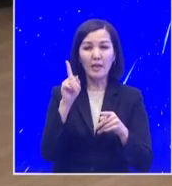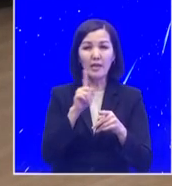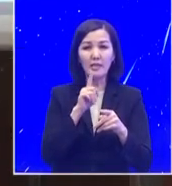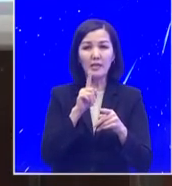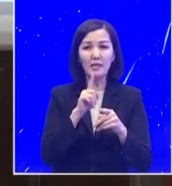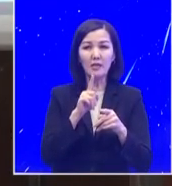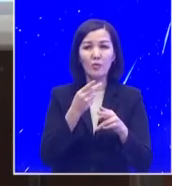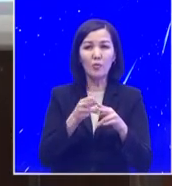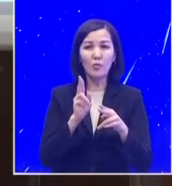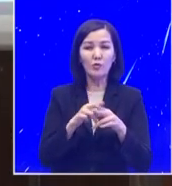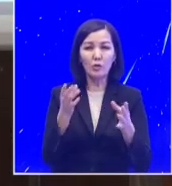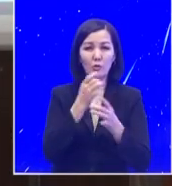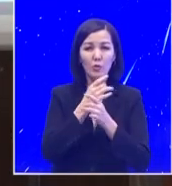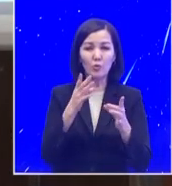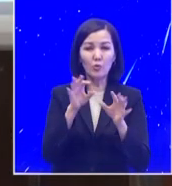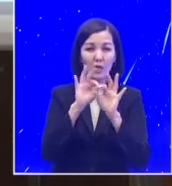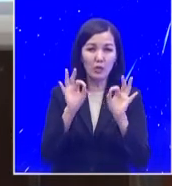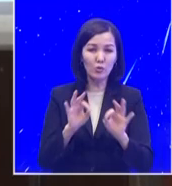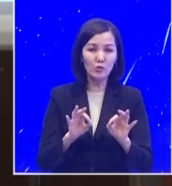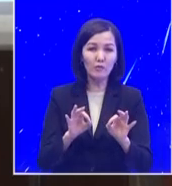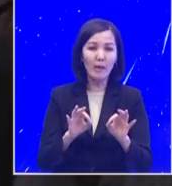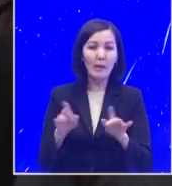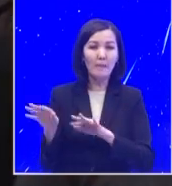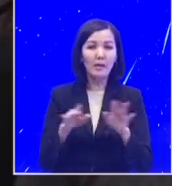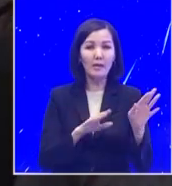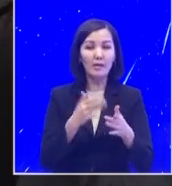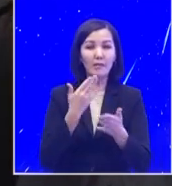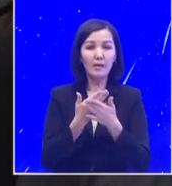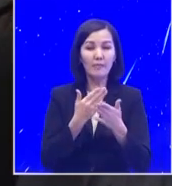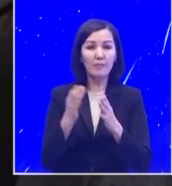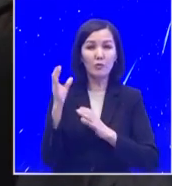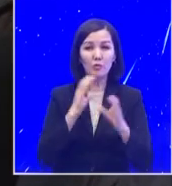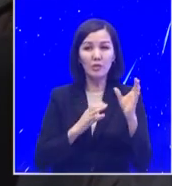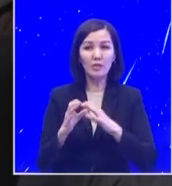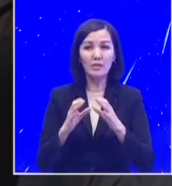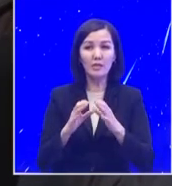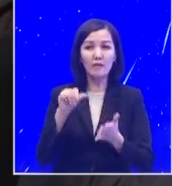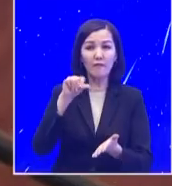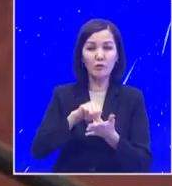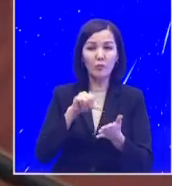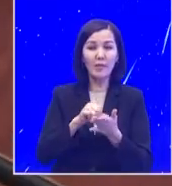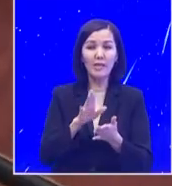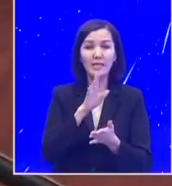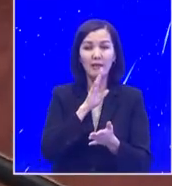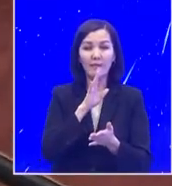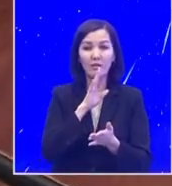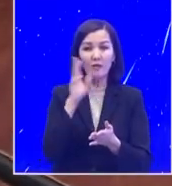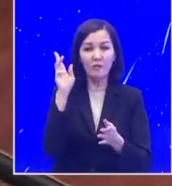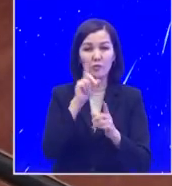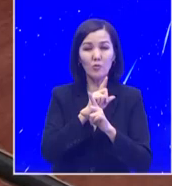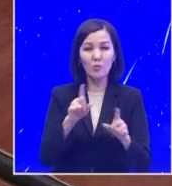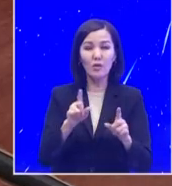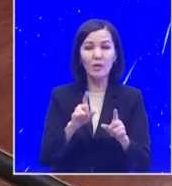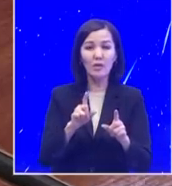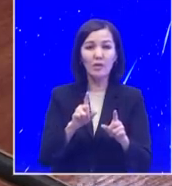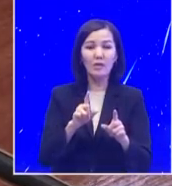образцам отечественной культуры и искусства. На мероприятии, как пример для студенческой молодежи, выразительный рассказ слов назидания поэта